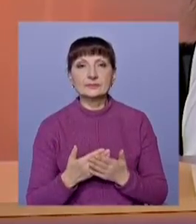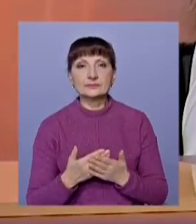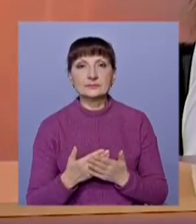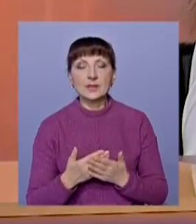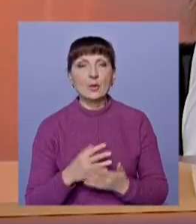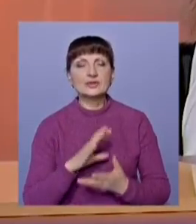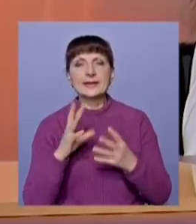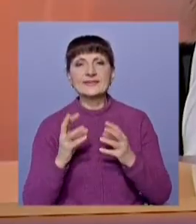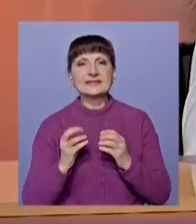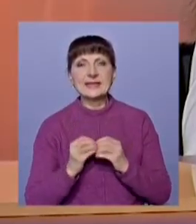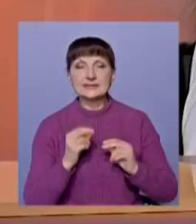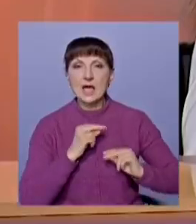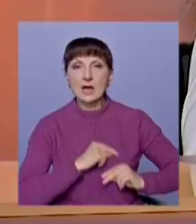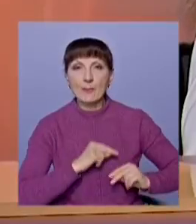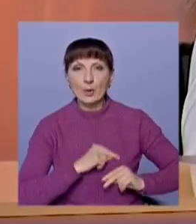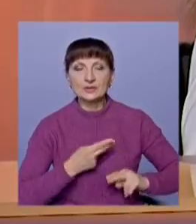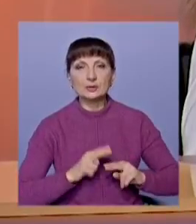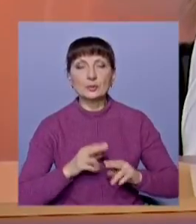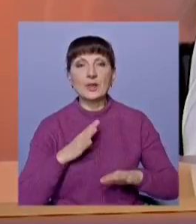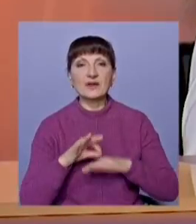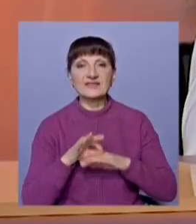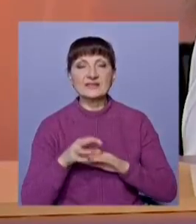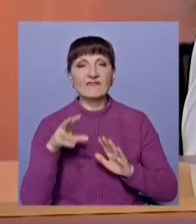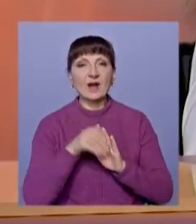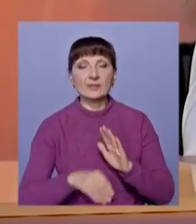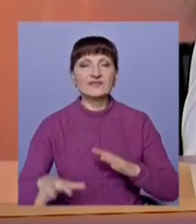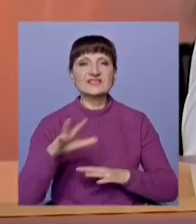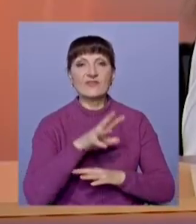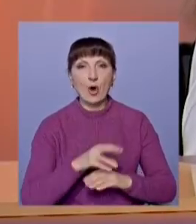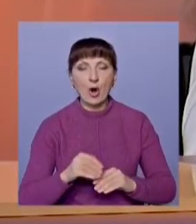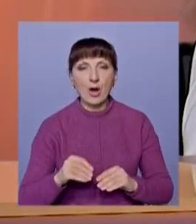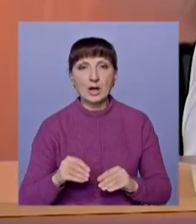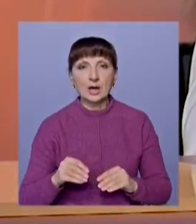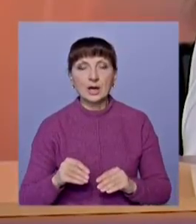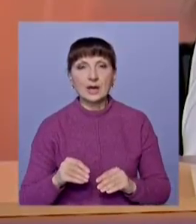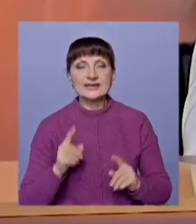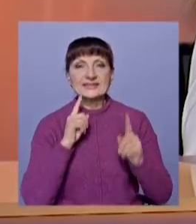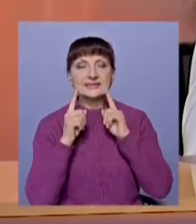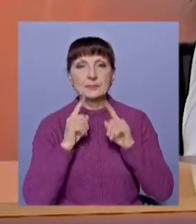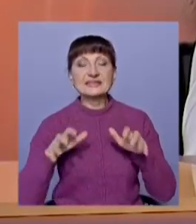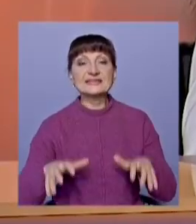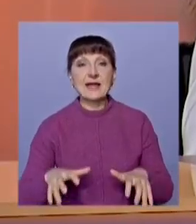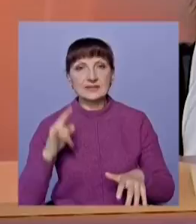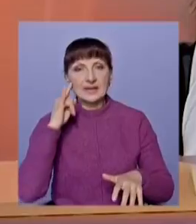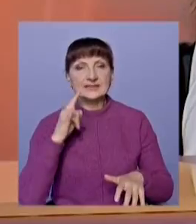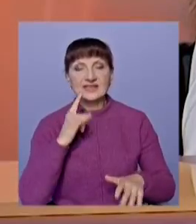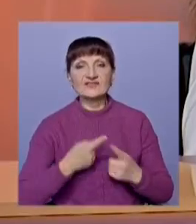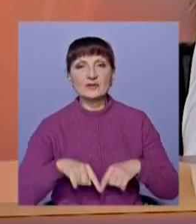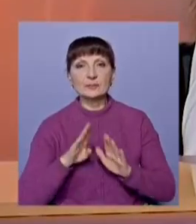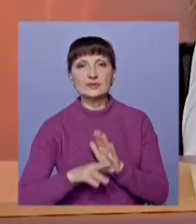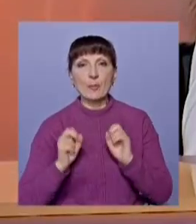квинтэссенцией работы, которая была проведена в рамках вообще всего заседания Казахстана в Совете Безопасности, вот